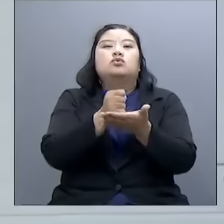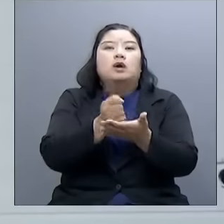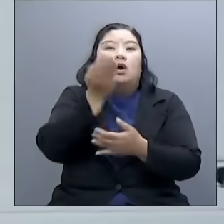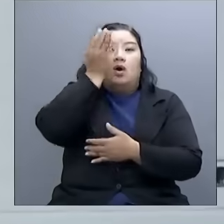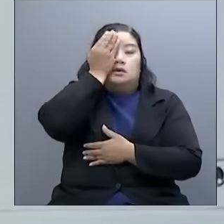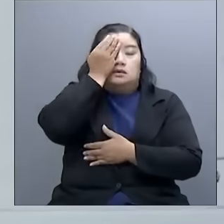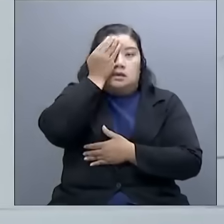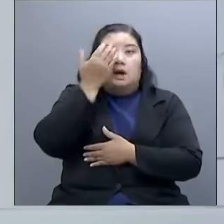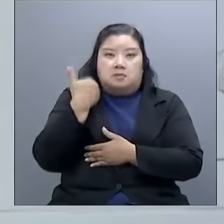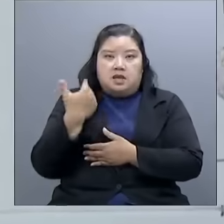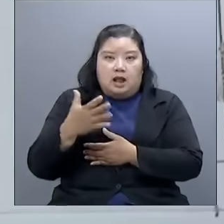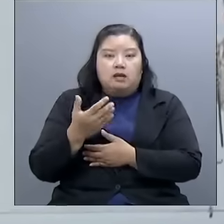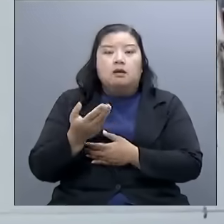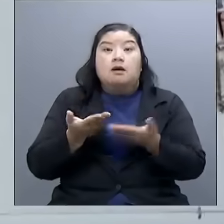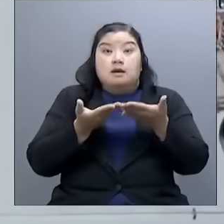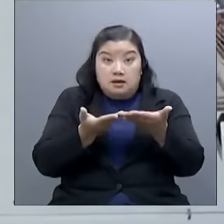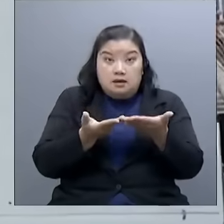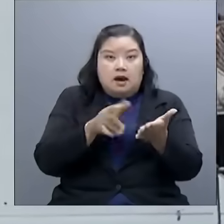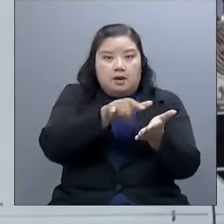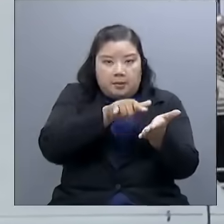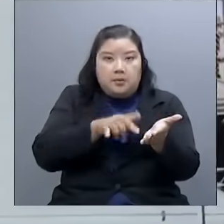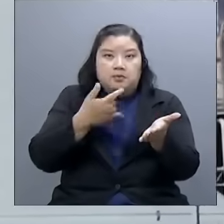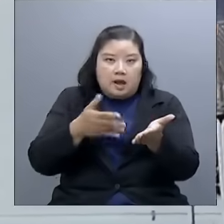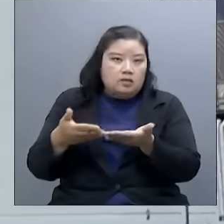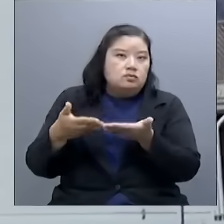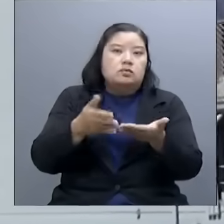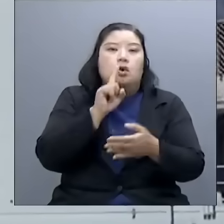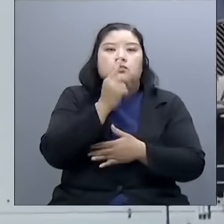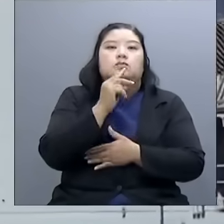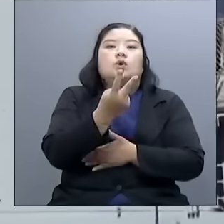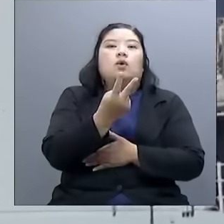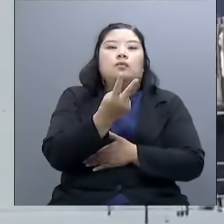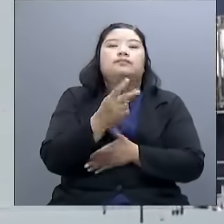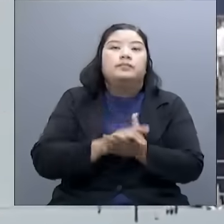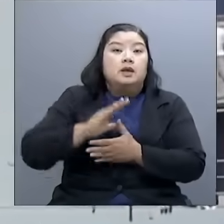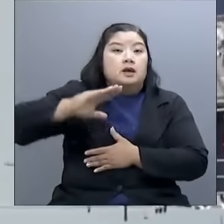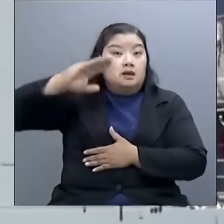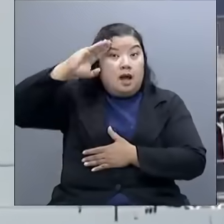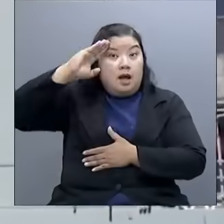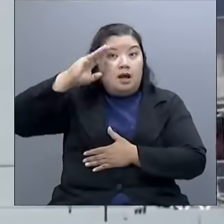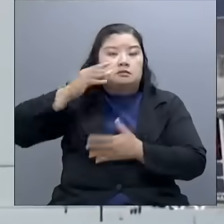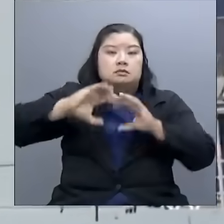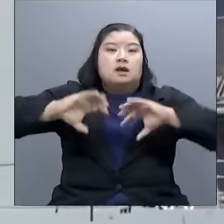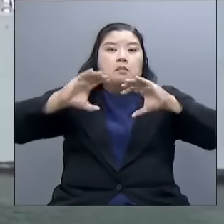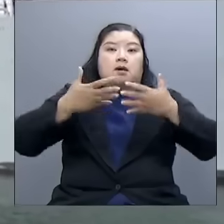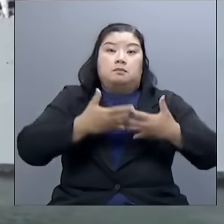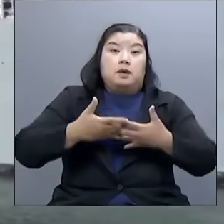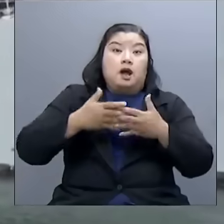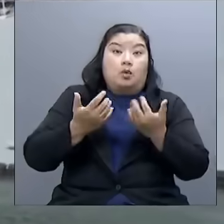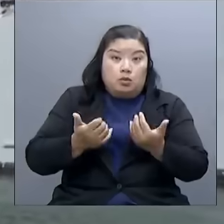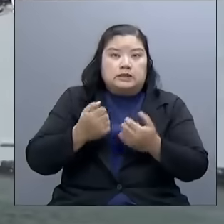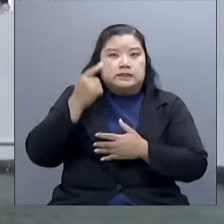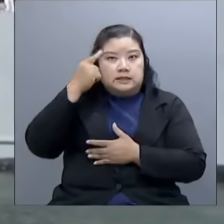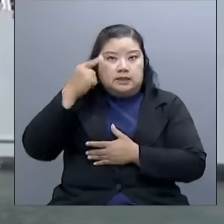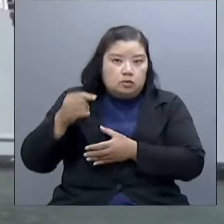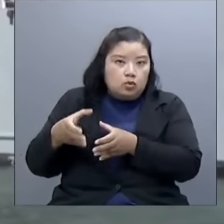ากส่งกองเรือบรรทุกเครื่องบินไปแล้ว2กองเรือก่อนหน้านี้ค่ะโดยรัฐบาลอเมริกันย้ำนะคะว่าการตัดสินใจครั้งนี้ไม่ได้หมายความว่าส